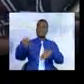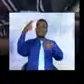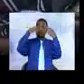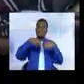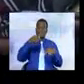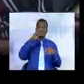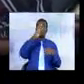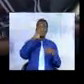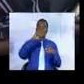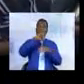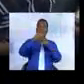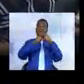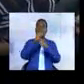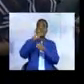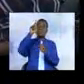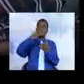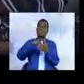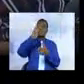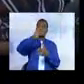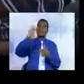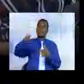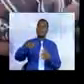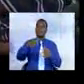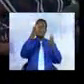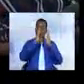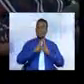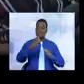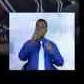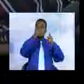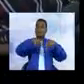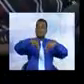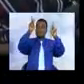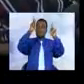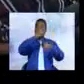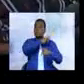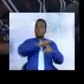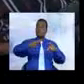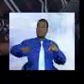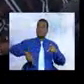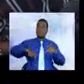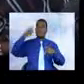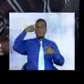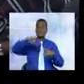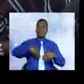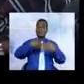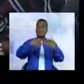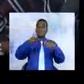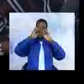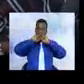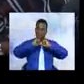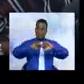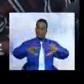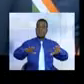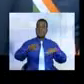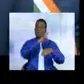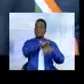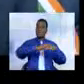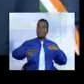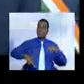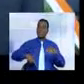1944 solliciter la permission du roi Anoumblé pour qu'il lui accorde la bénédiction de la reine